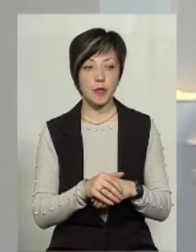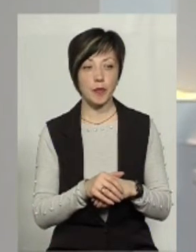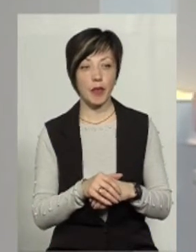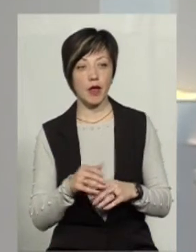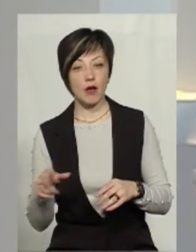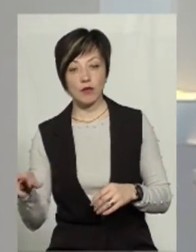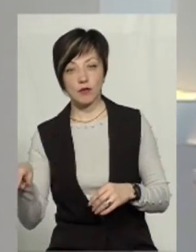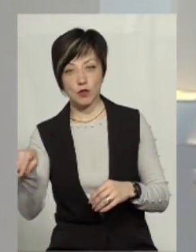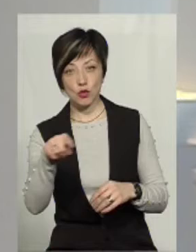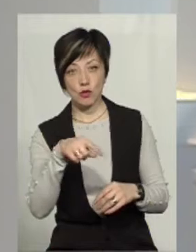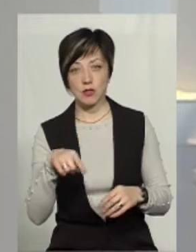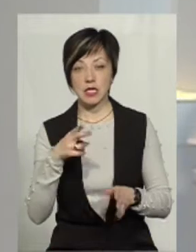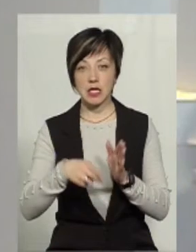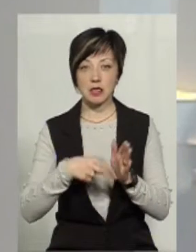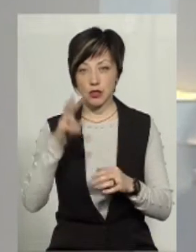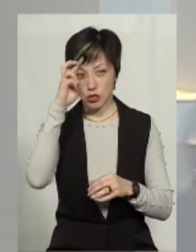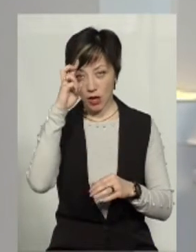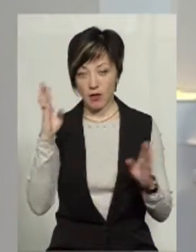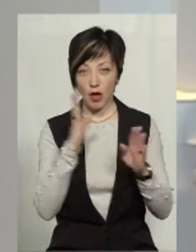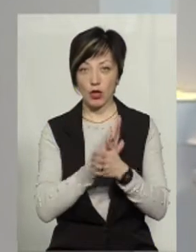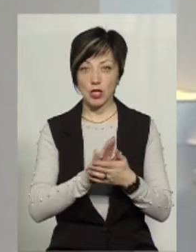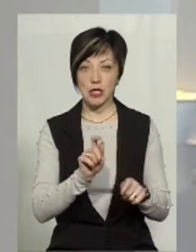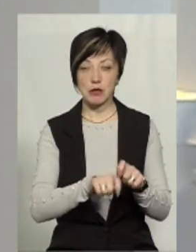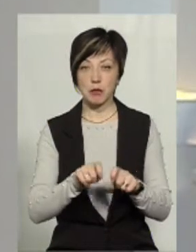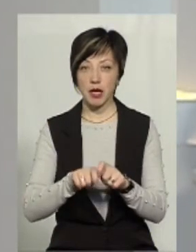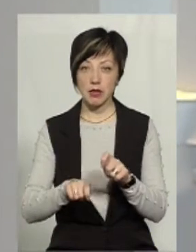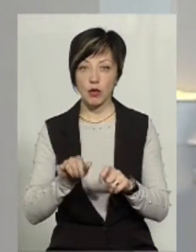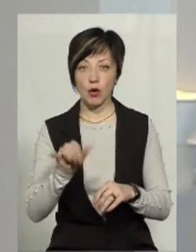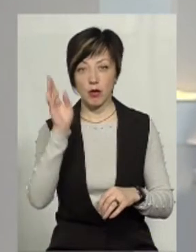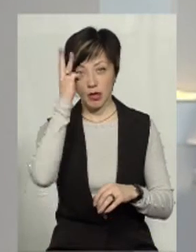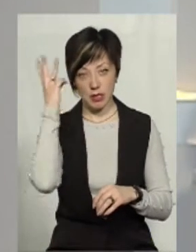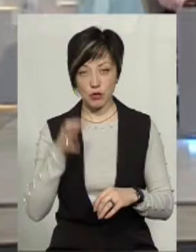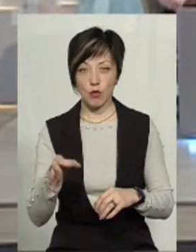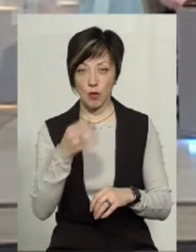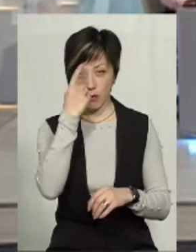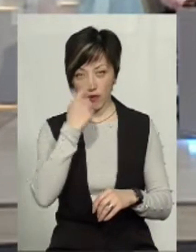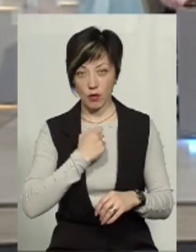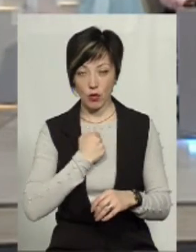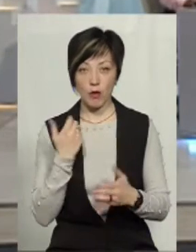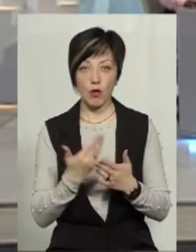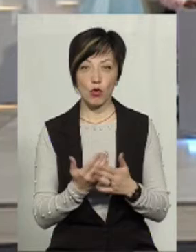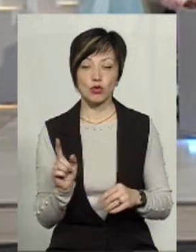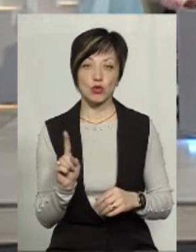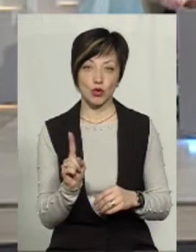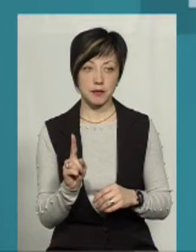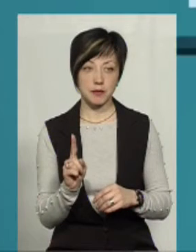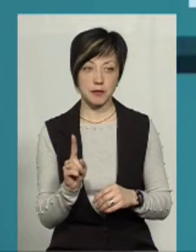вздовж залізниць. У Державній екологічній інспекції у Хмельницькій області нам повідомили ось що.